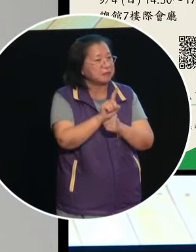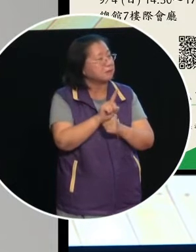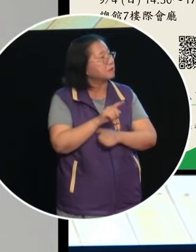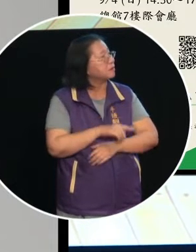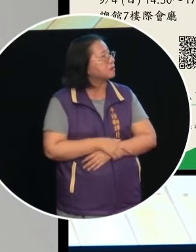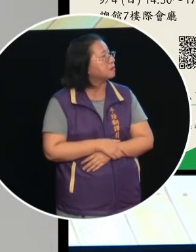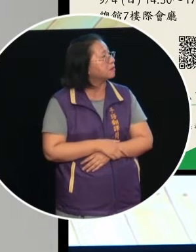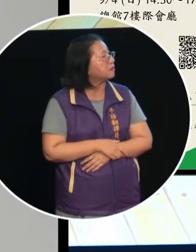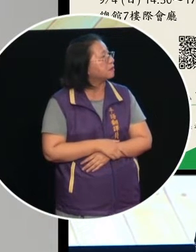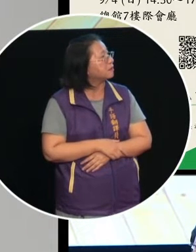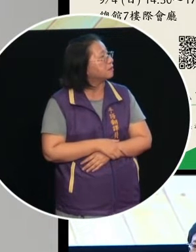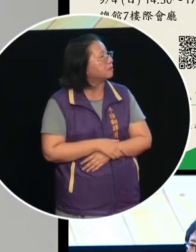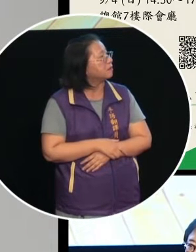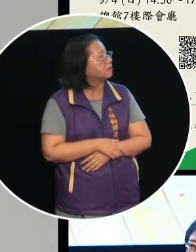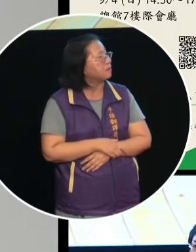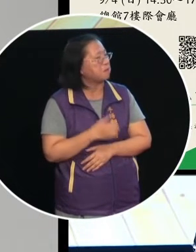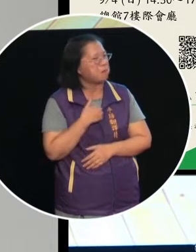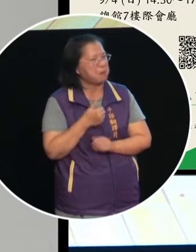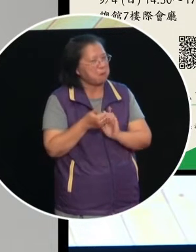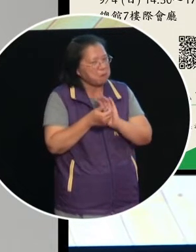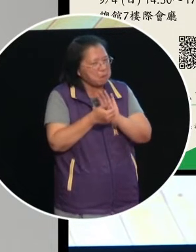就有点感觉是被排挤